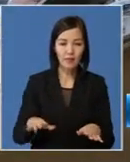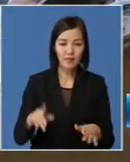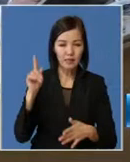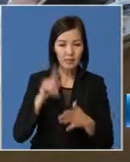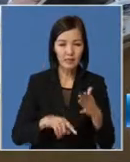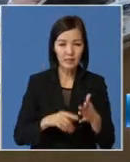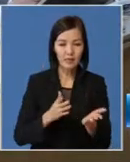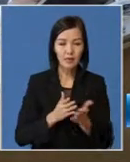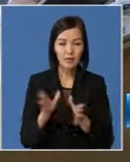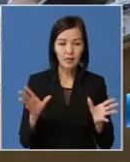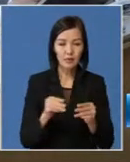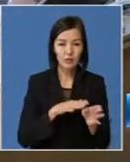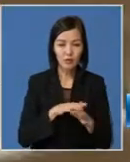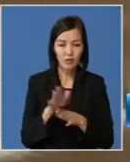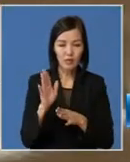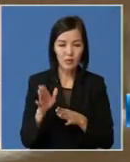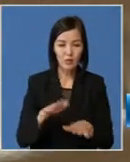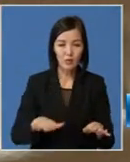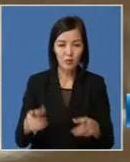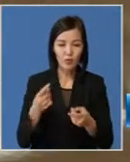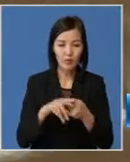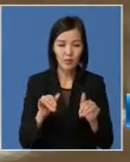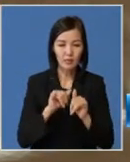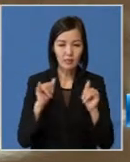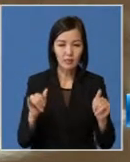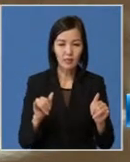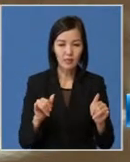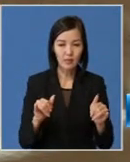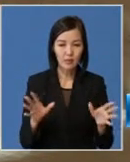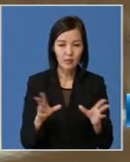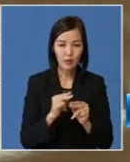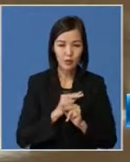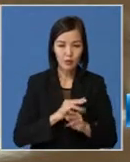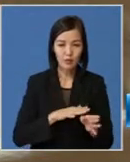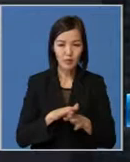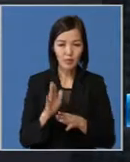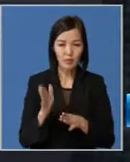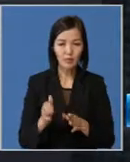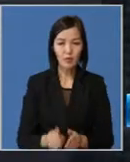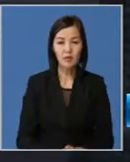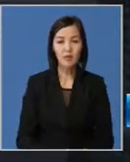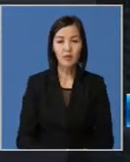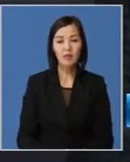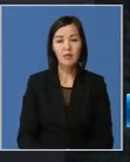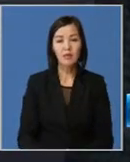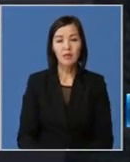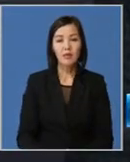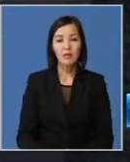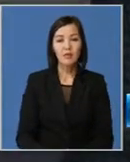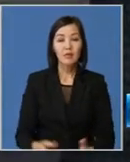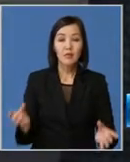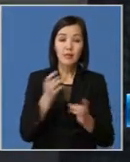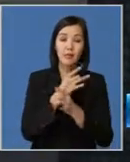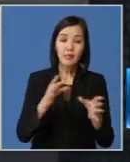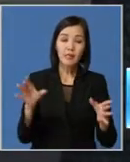саясатын бірлесе жүзеге асырмақ. Өңіраралық байланысты нығайтуда етене жұмыс атқаратын болады. Еліміздің мәдениеті бар,